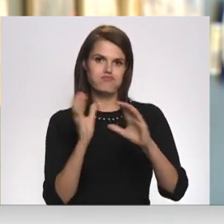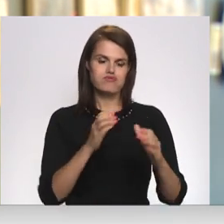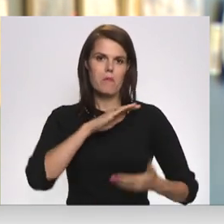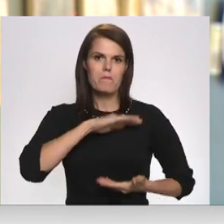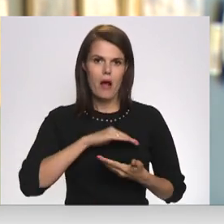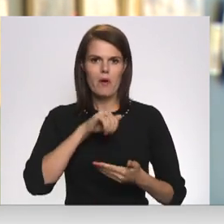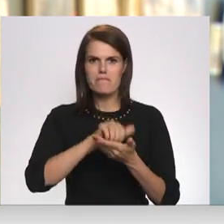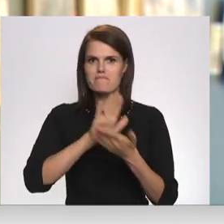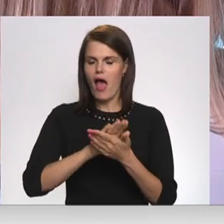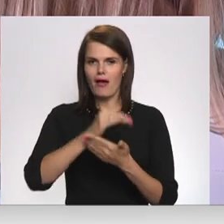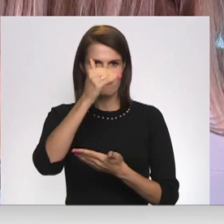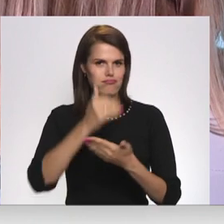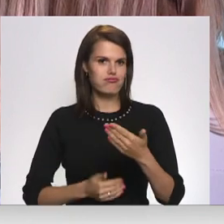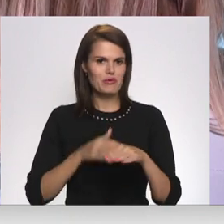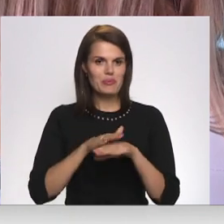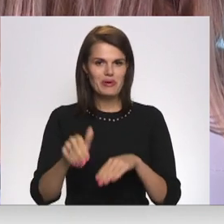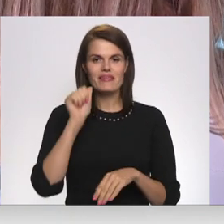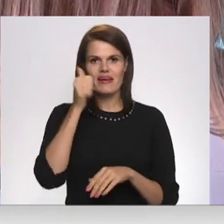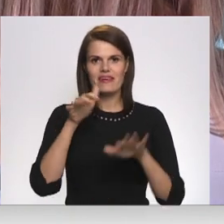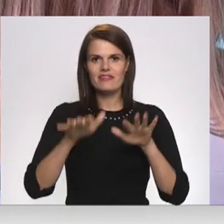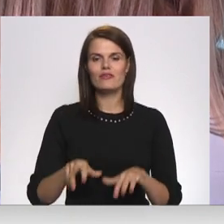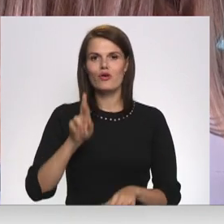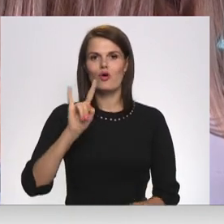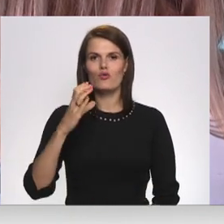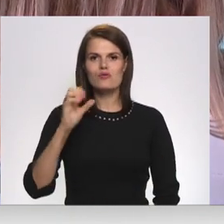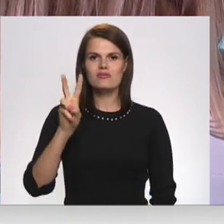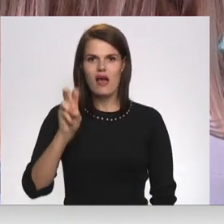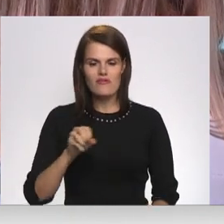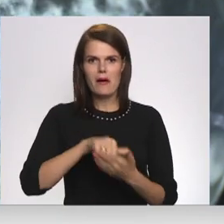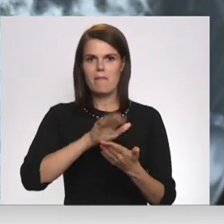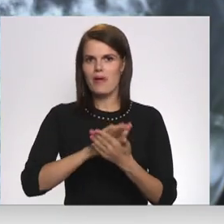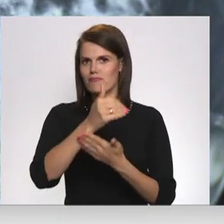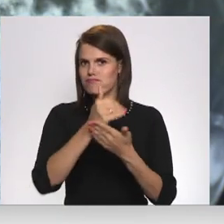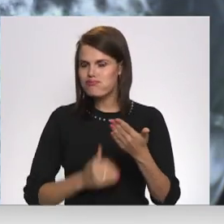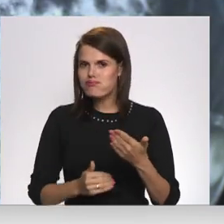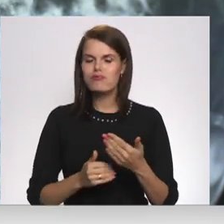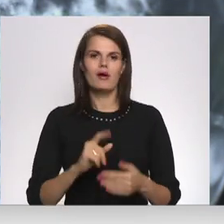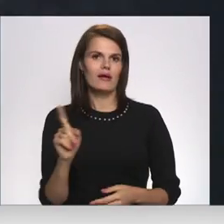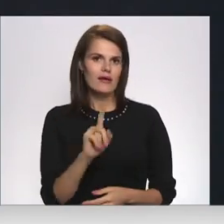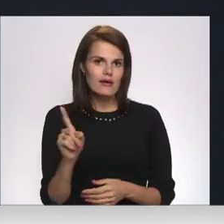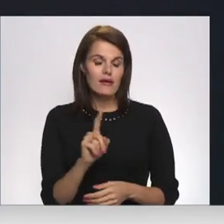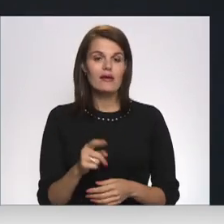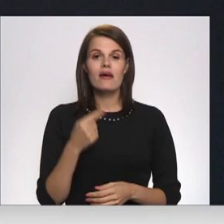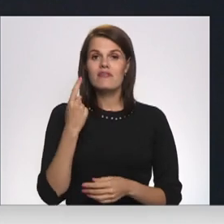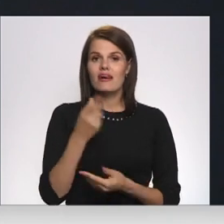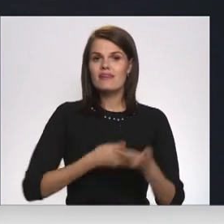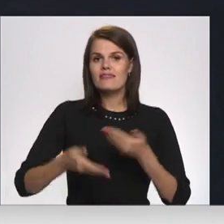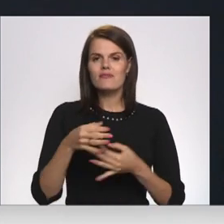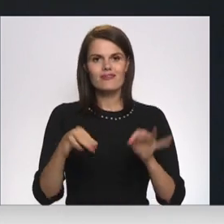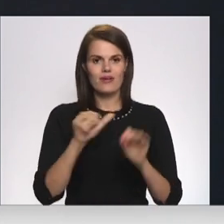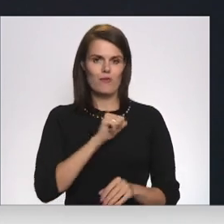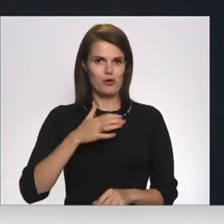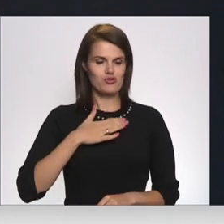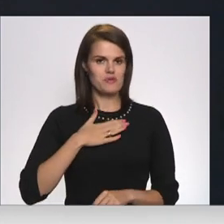Pieraksts ir ļoti pilns. Rītā ir Rucavā, pieraksts ir ļoti pilns. Tā viena sadarbība, par ko es gribētu uzsvērt, ir pašam ar